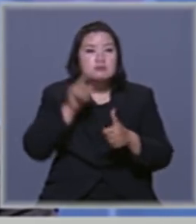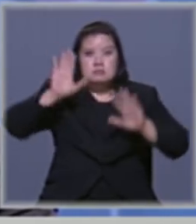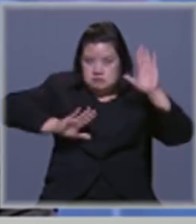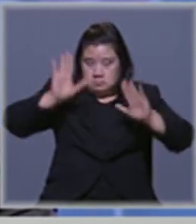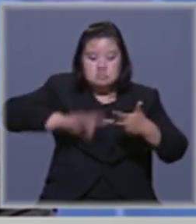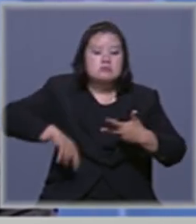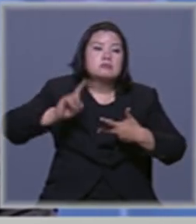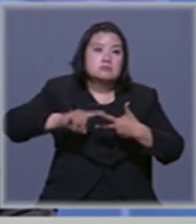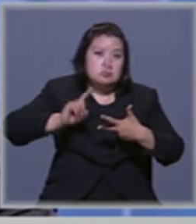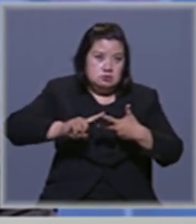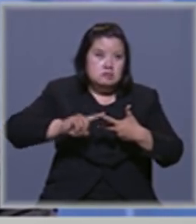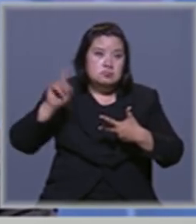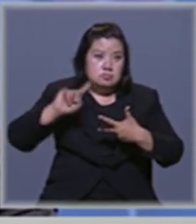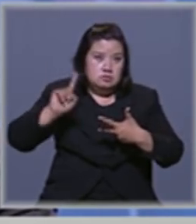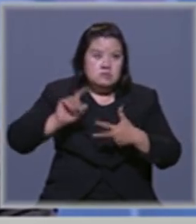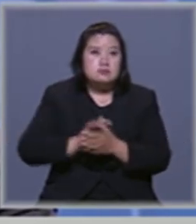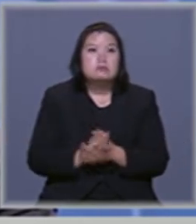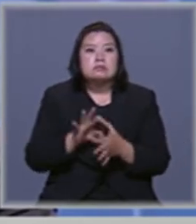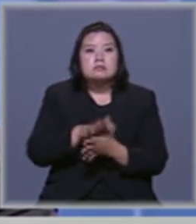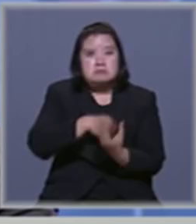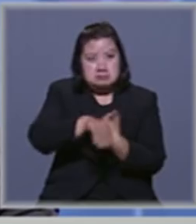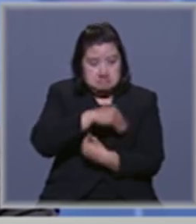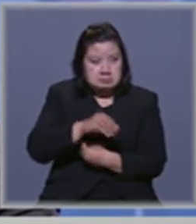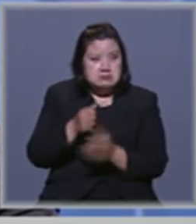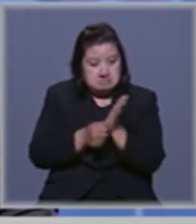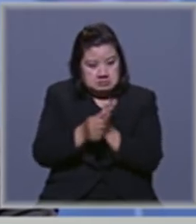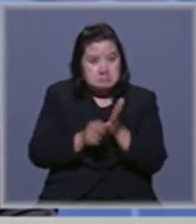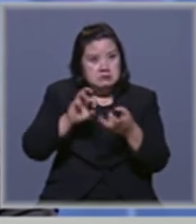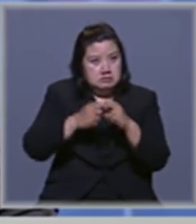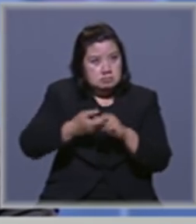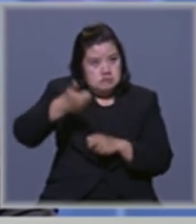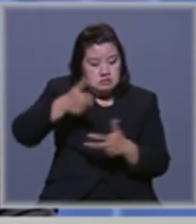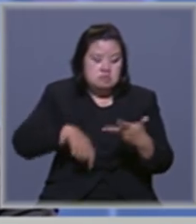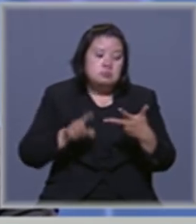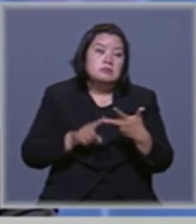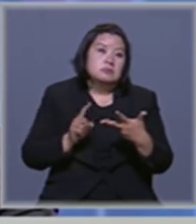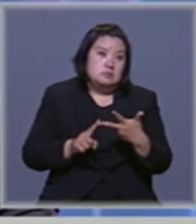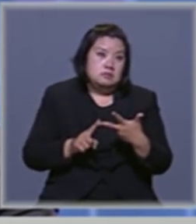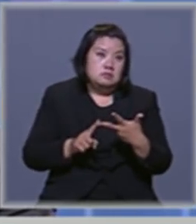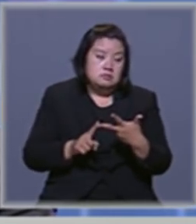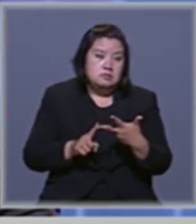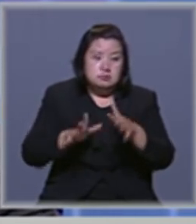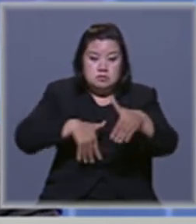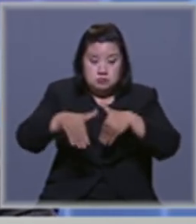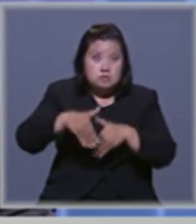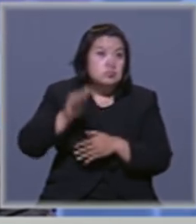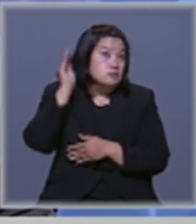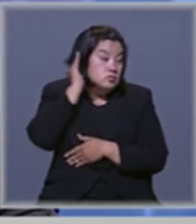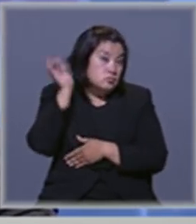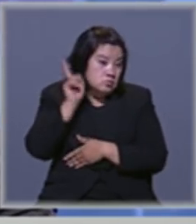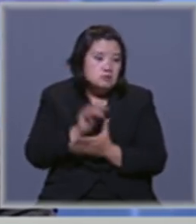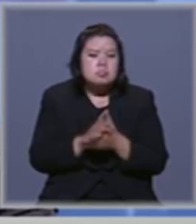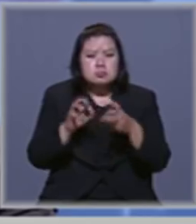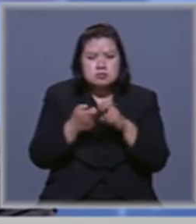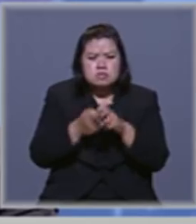2นะการความสามารถในการเรื่องเศรษฐกิจแล้วก็3คุณต้องสามารถทำให้คนเชื่อมั่นว่าเข้ามาแล้วไม่ใช่จะวุ่นวายอะ